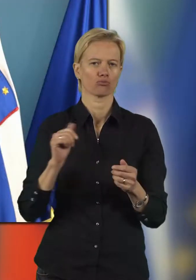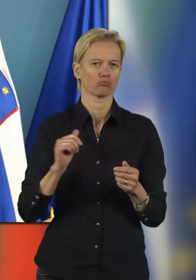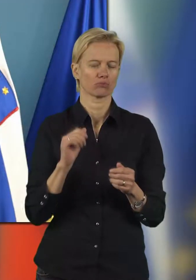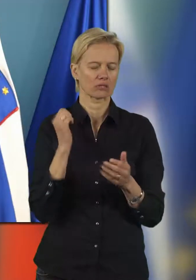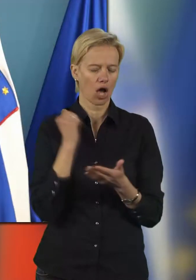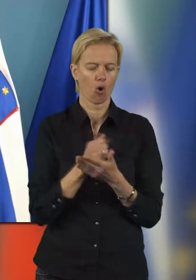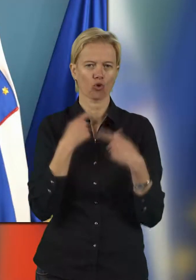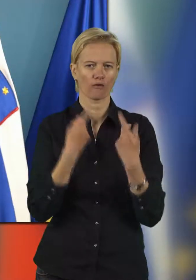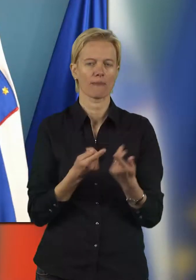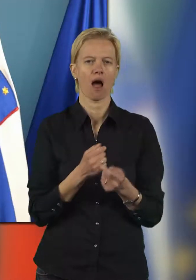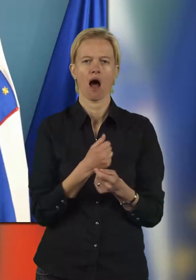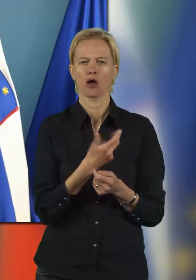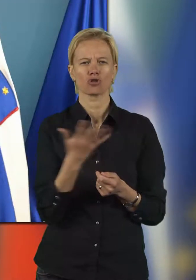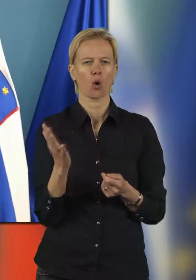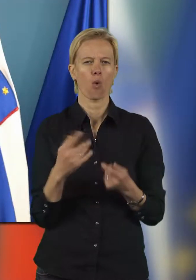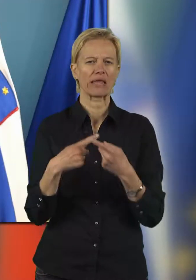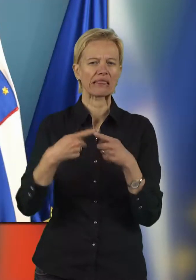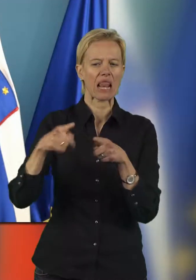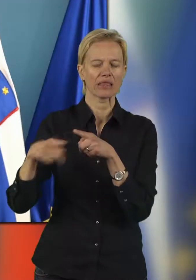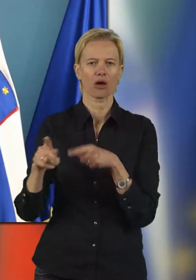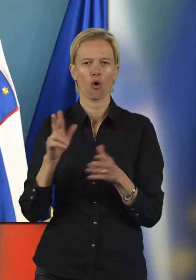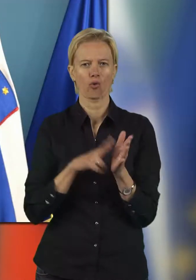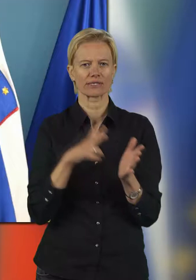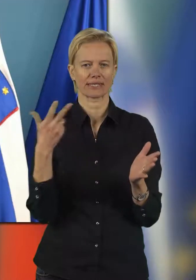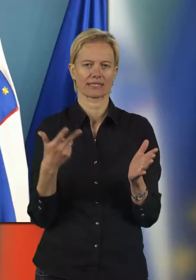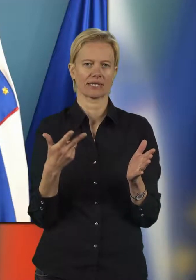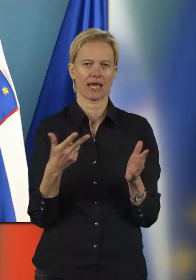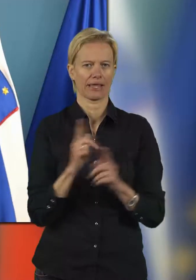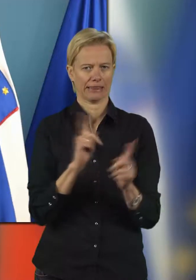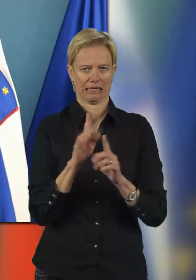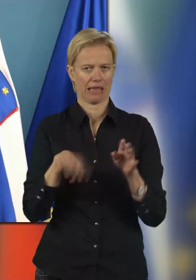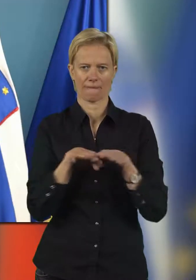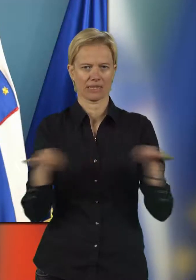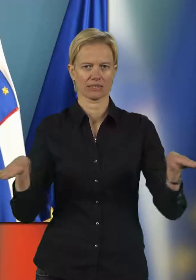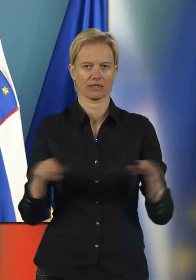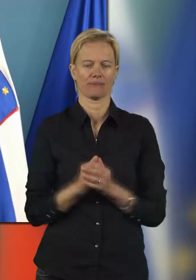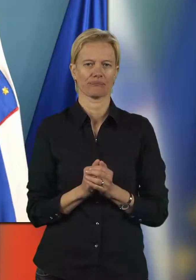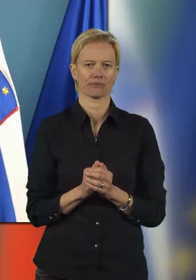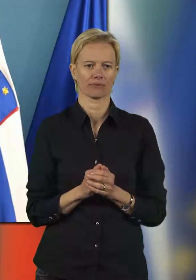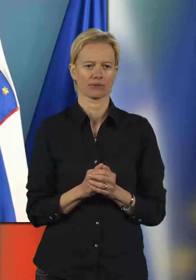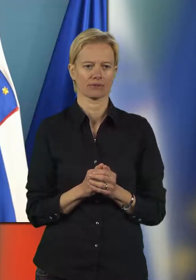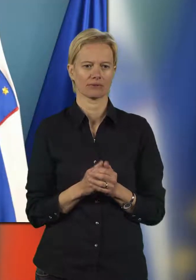da torej kakršnakoli delitev koncesije ni na mizi.